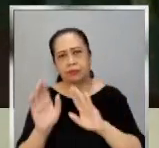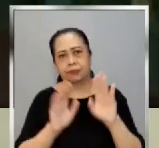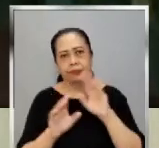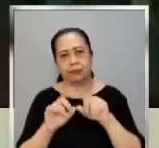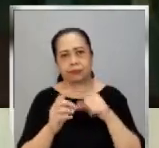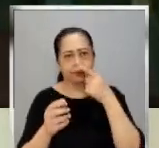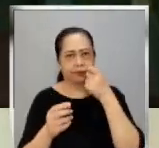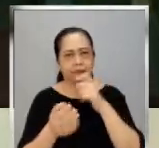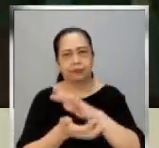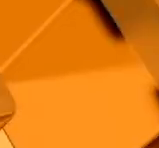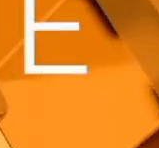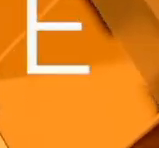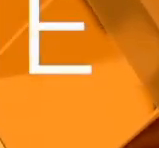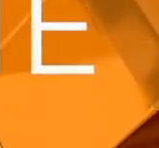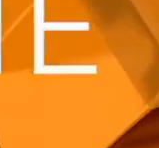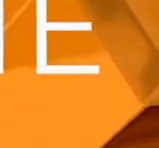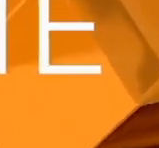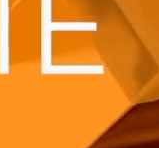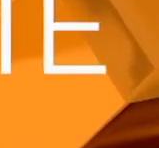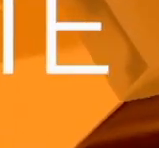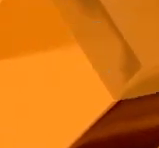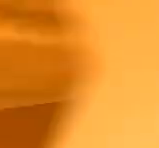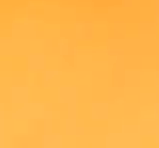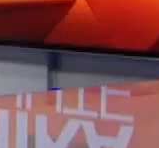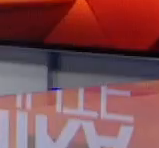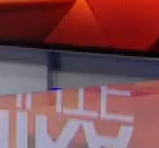ng pandemya.